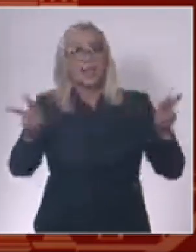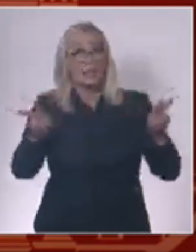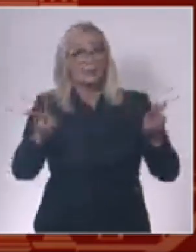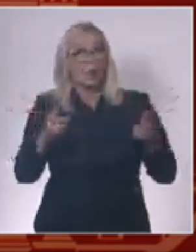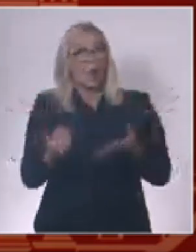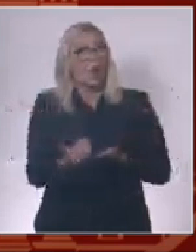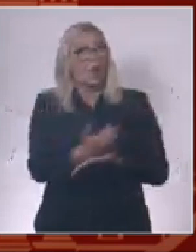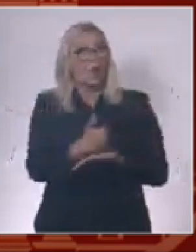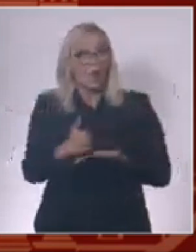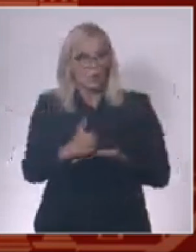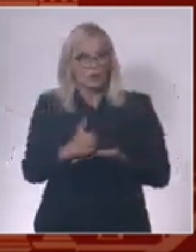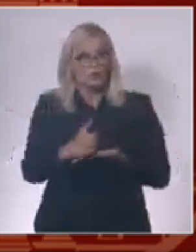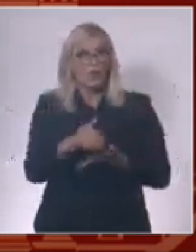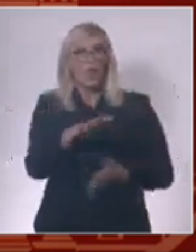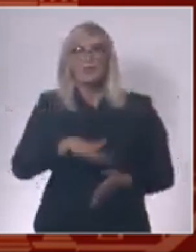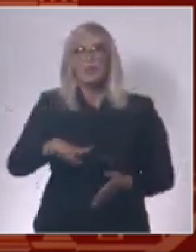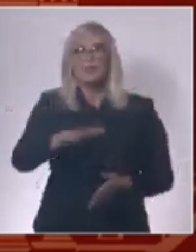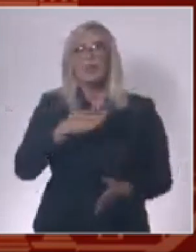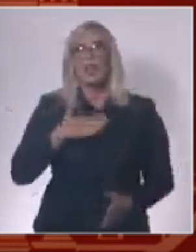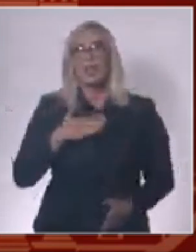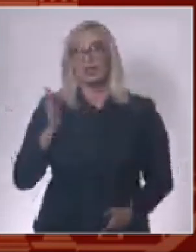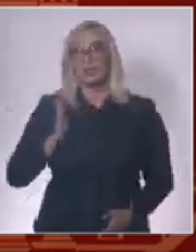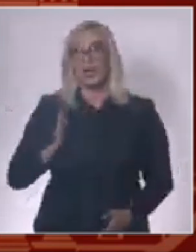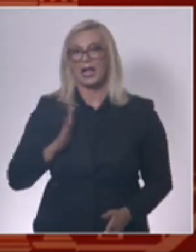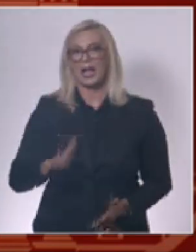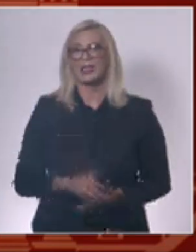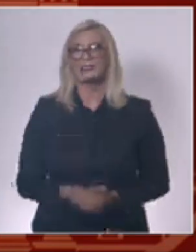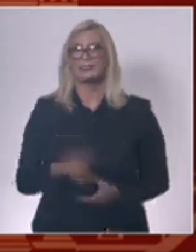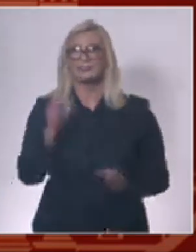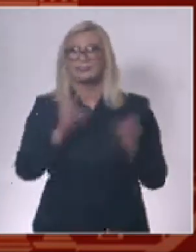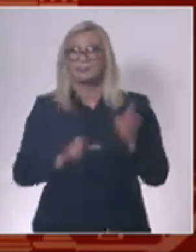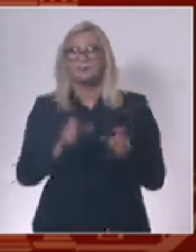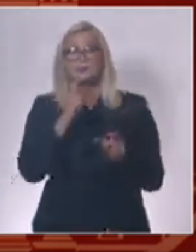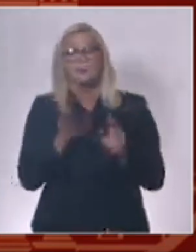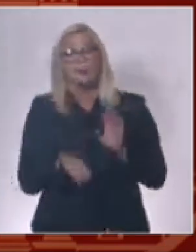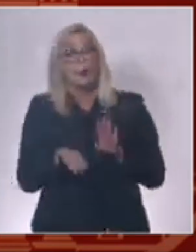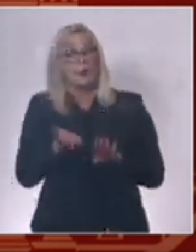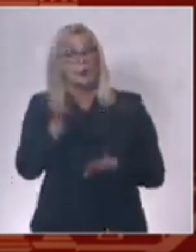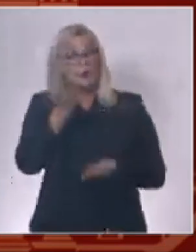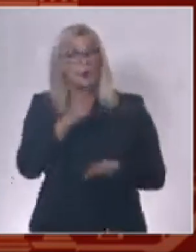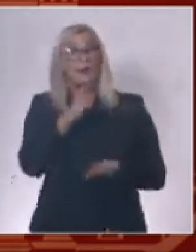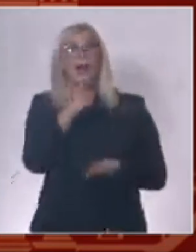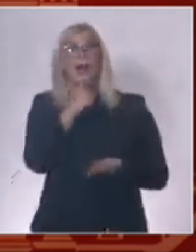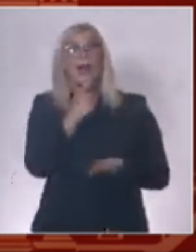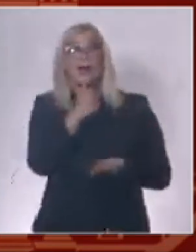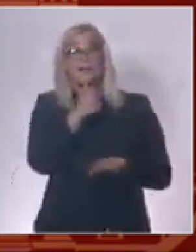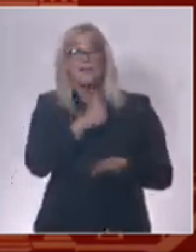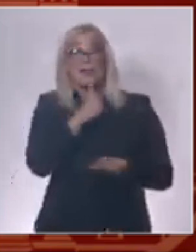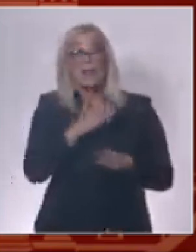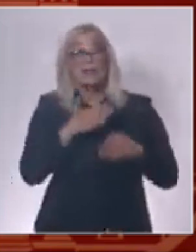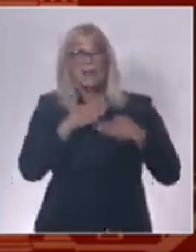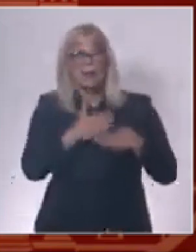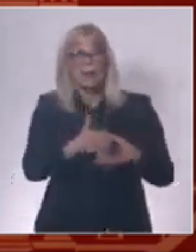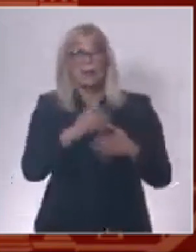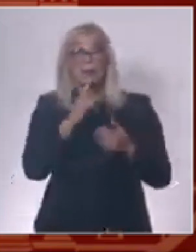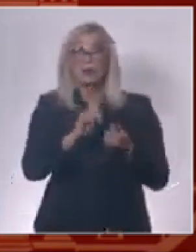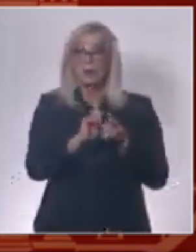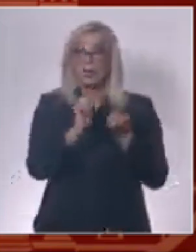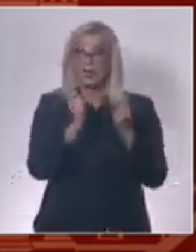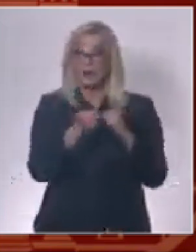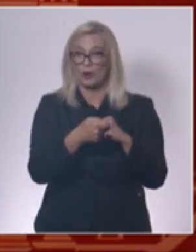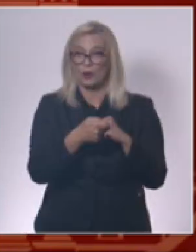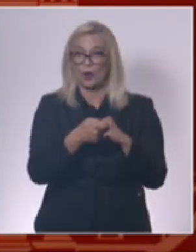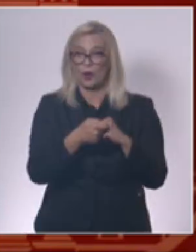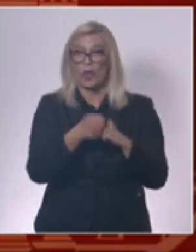значителни придобивки за сите наши граѓани. Зголемување на финансиската помош за реформите